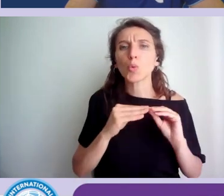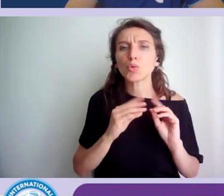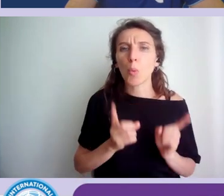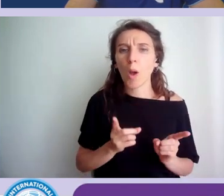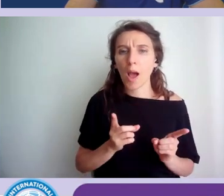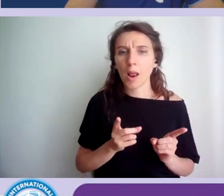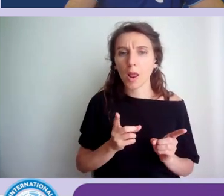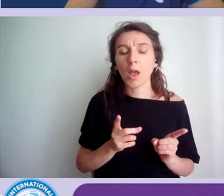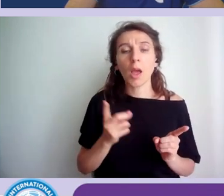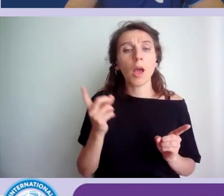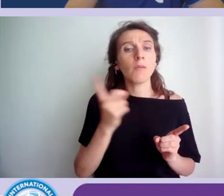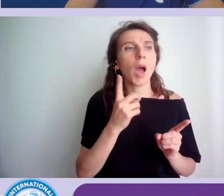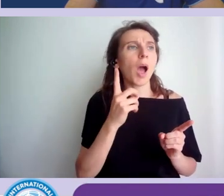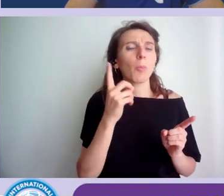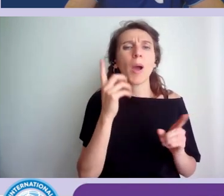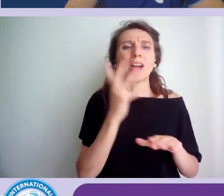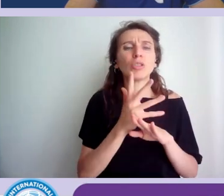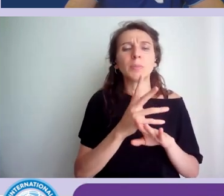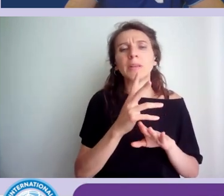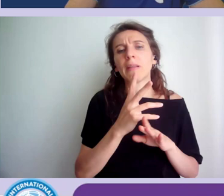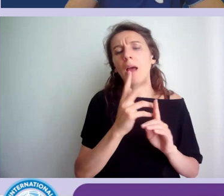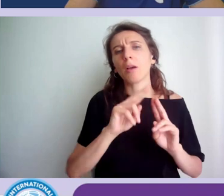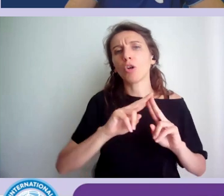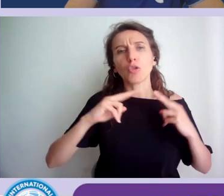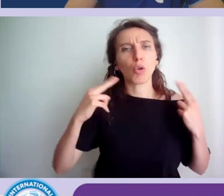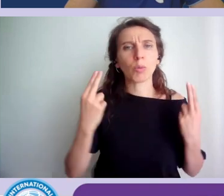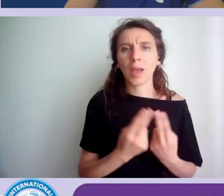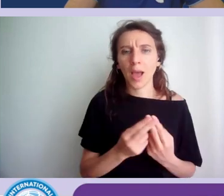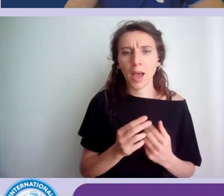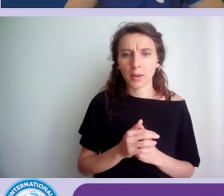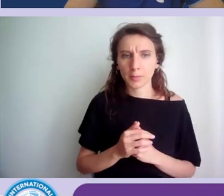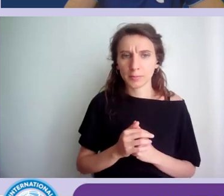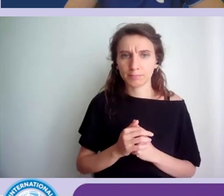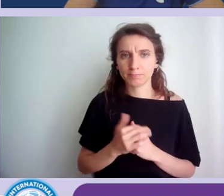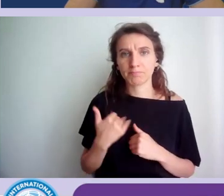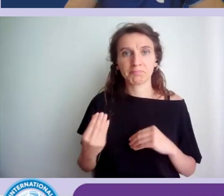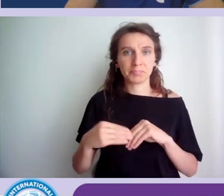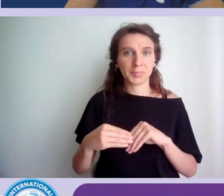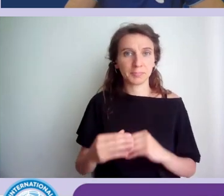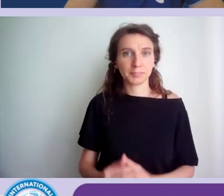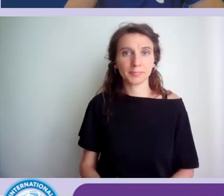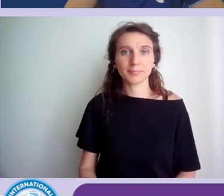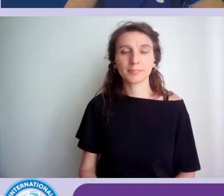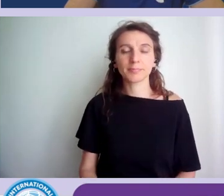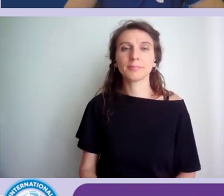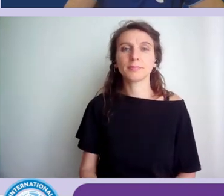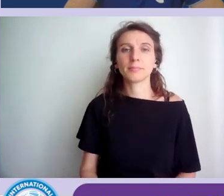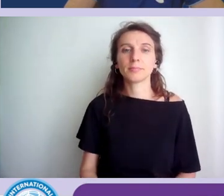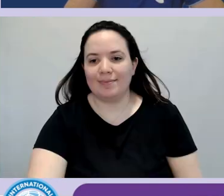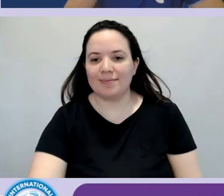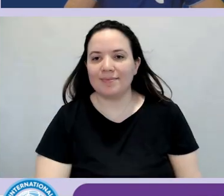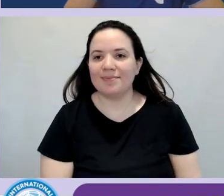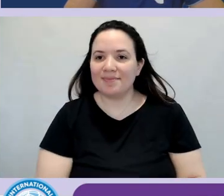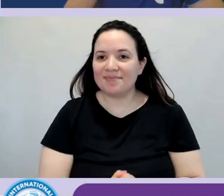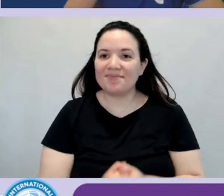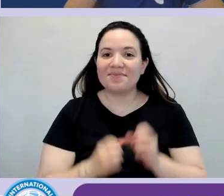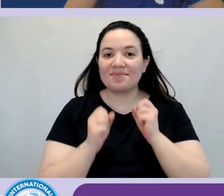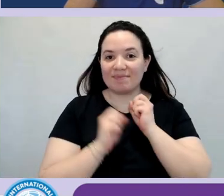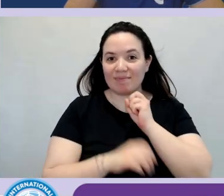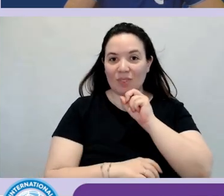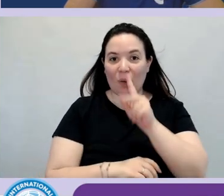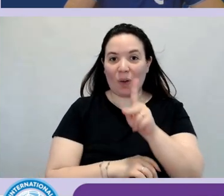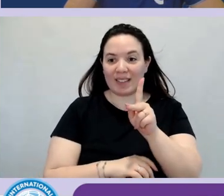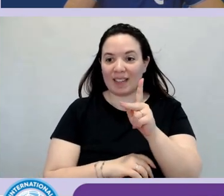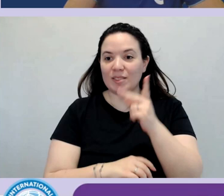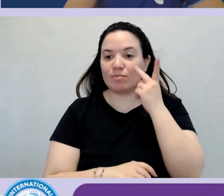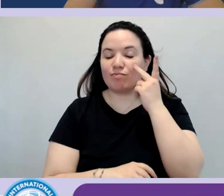accessibilità a 360° Ecco aggiungerei questo assolutamente Ok poi altre